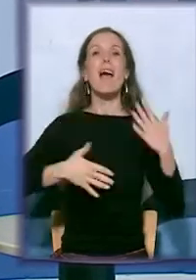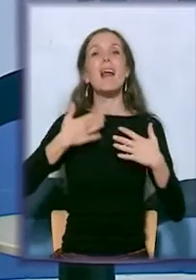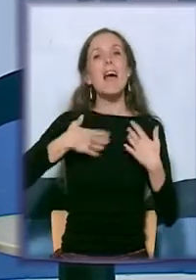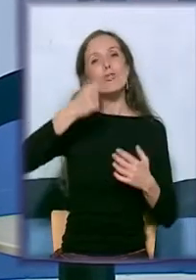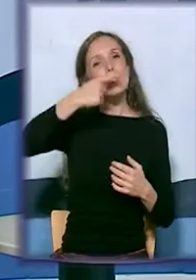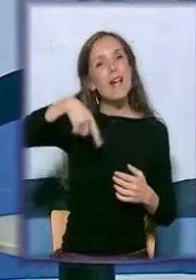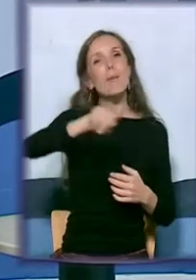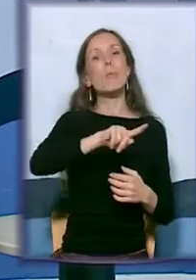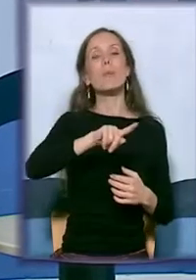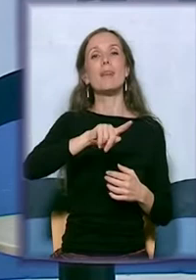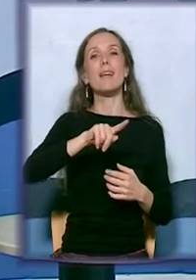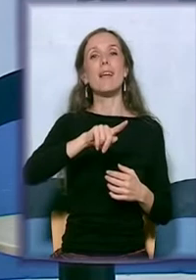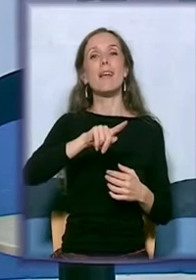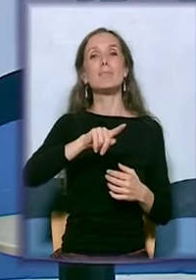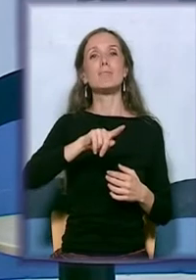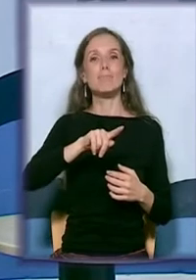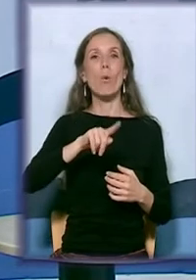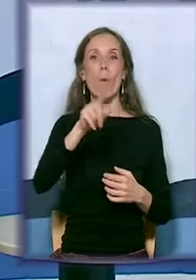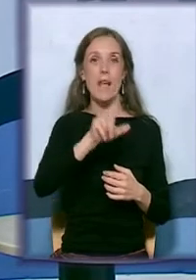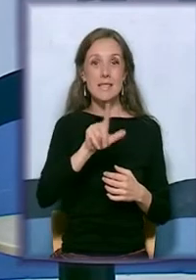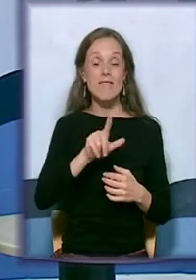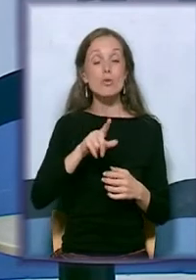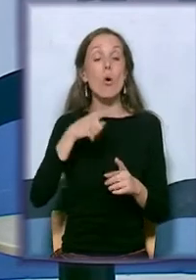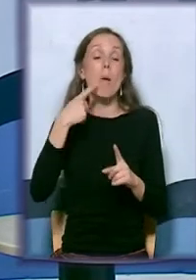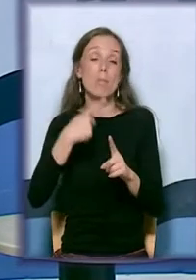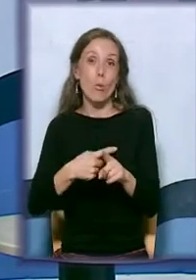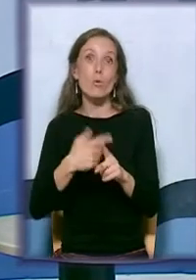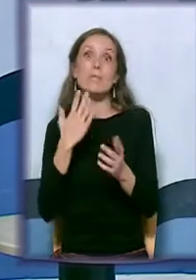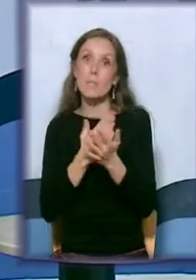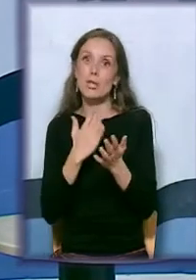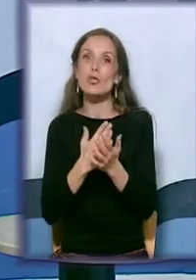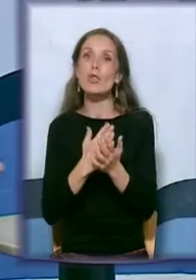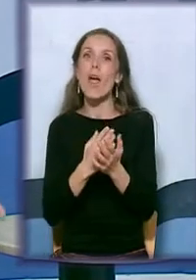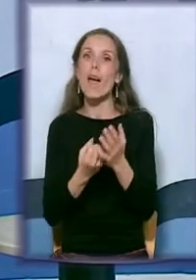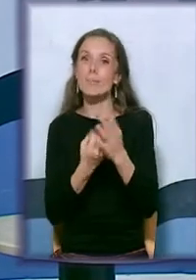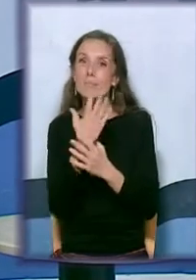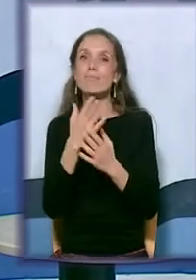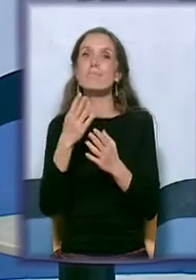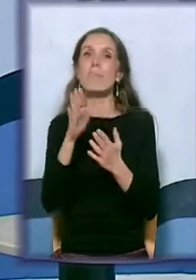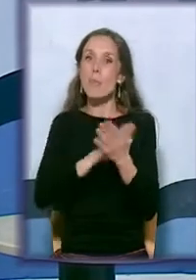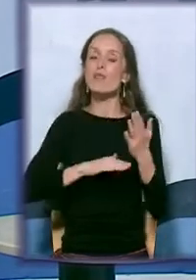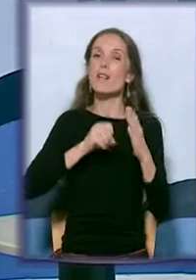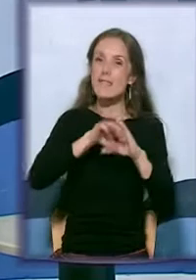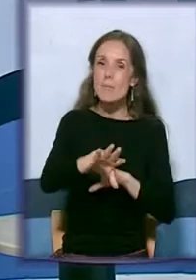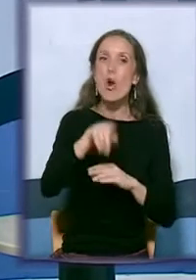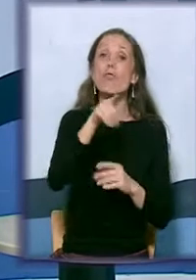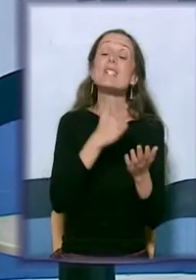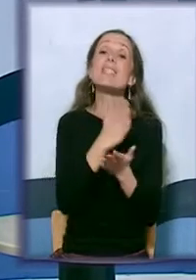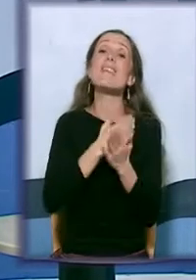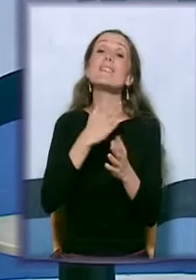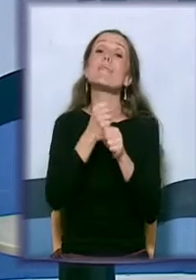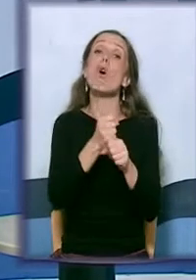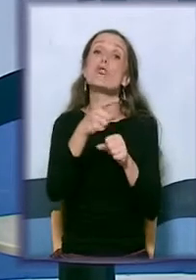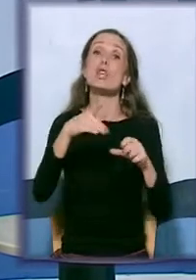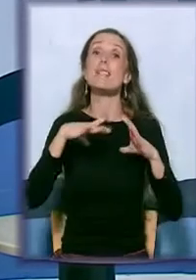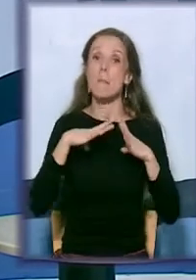se drugačije već u sledećoj godini pokrenuti servisi podrške upravo penzionerima, a kroz ovakve programe kao što ste sada imali priliku